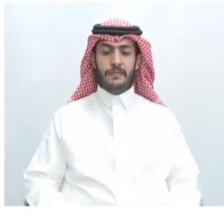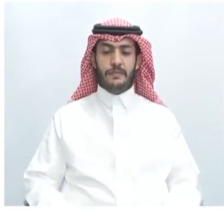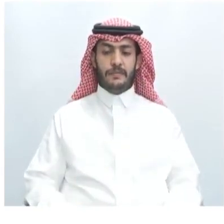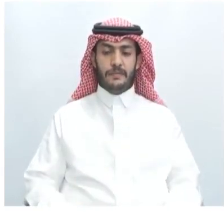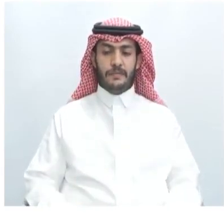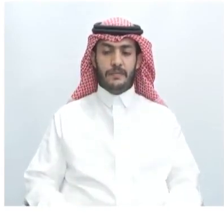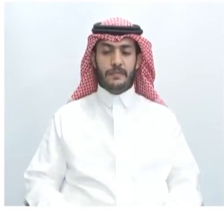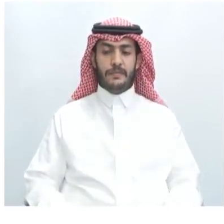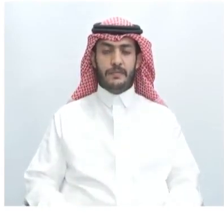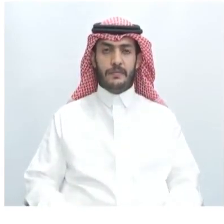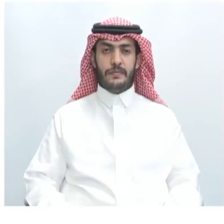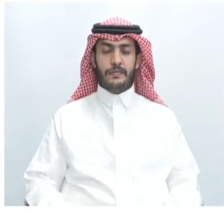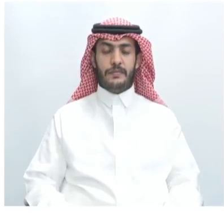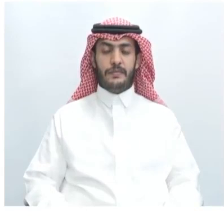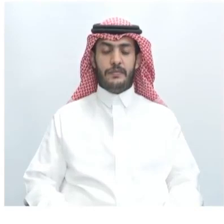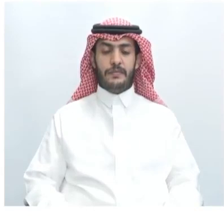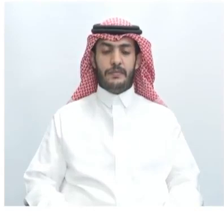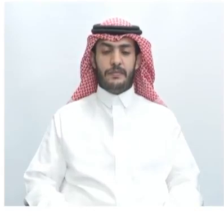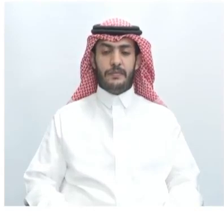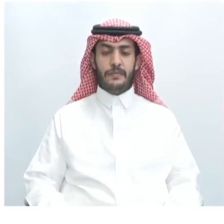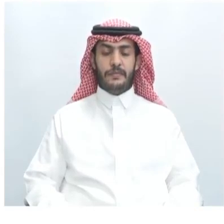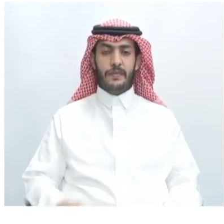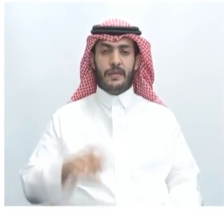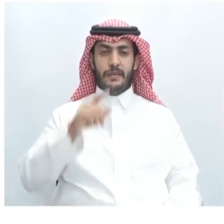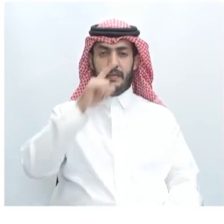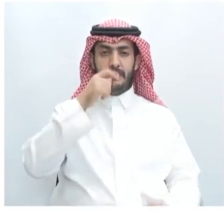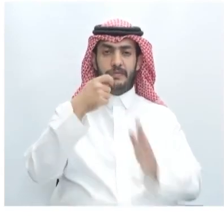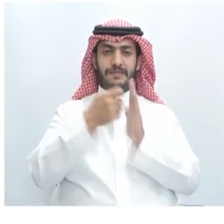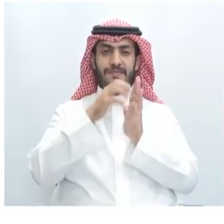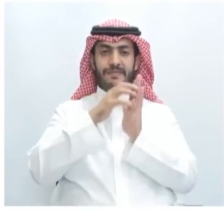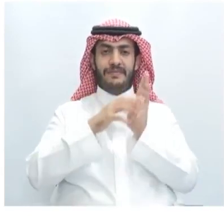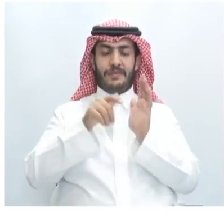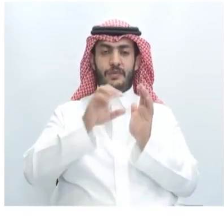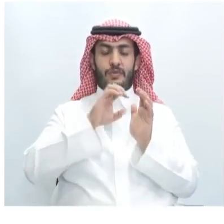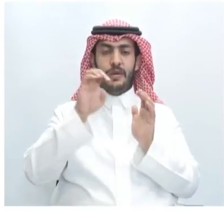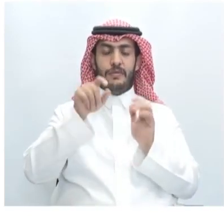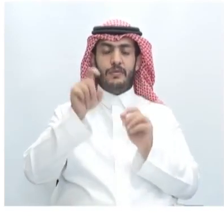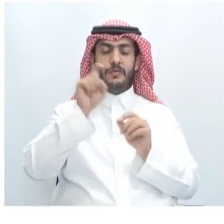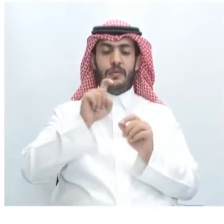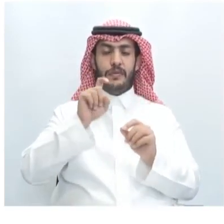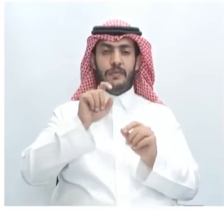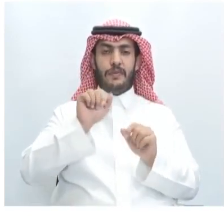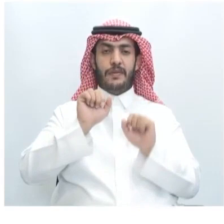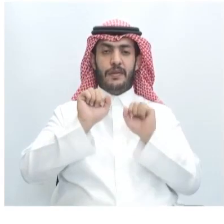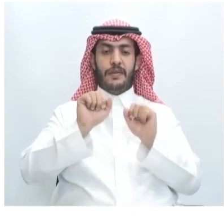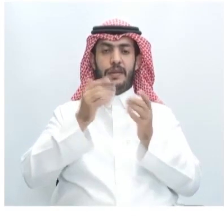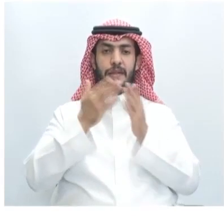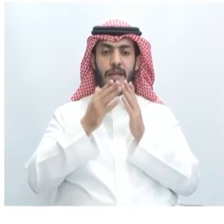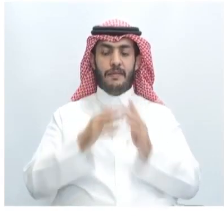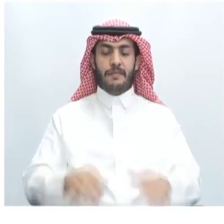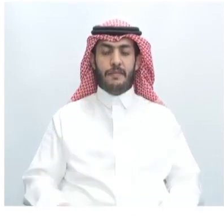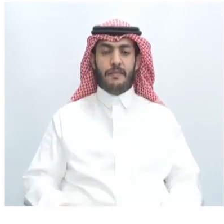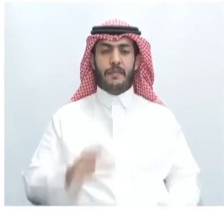من معرفه تاريخ نشاه علم القانون في الاسلام اريد منك ان تدون اجابه هذه الاسئله في الكتاب